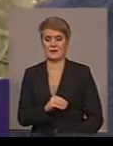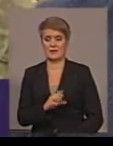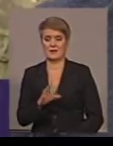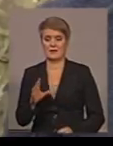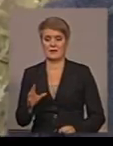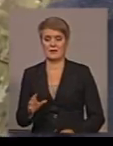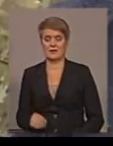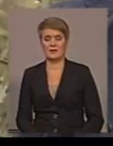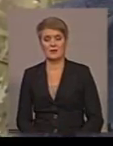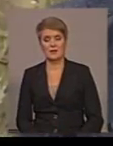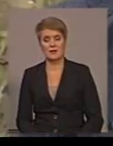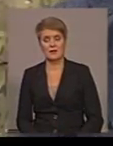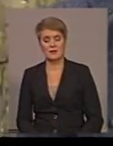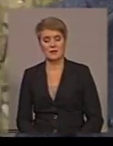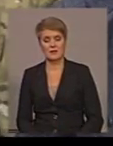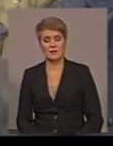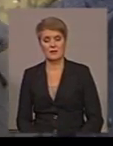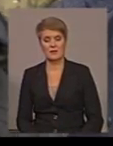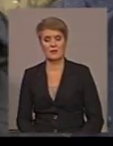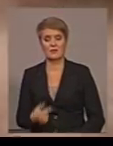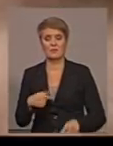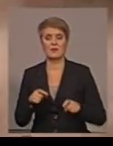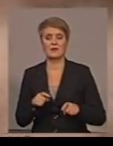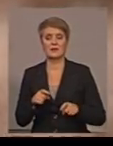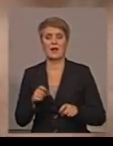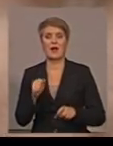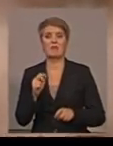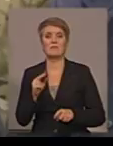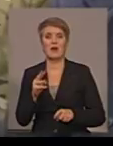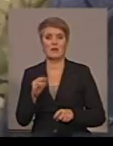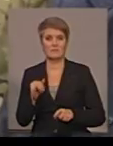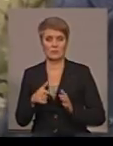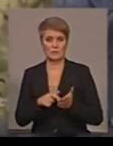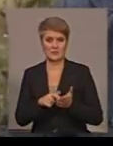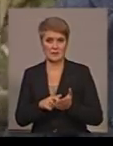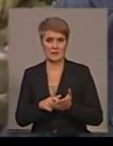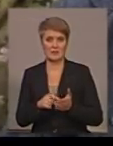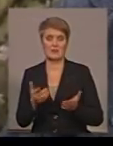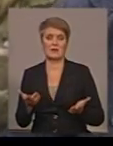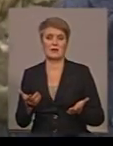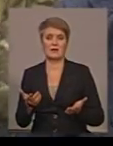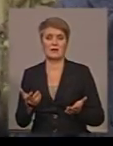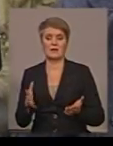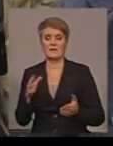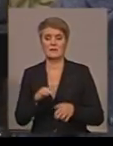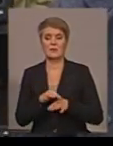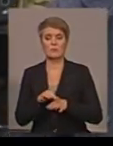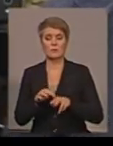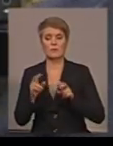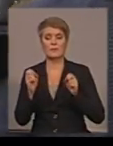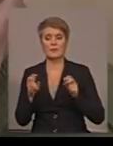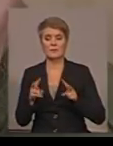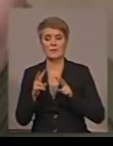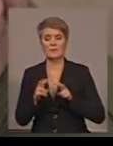часу ми просто сиділи в кабінеті в актовому залі і просто вам махали рукою. Всі проходимо по кримінальному провадженню в